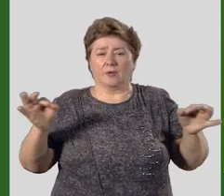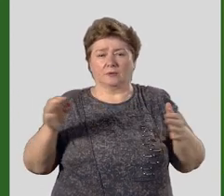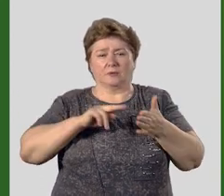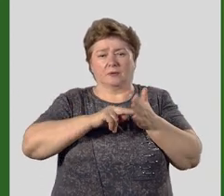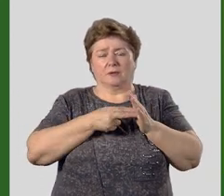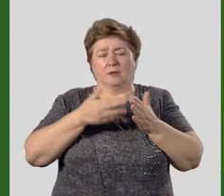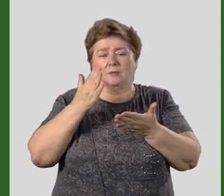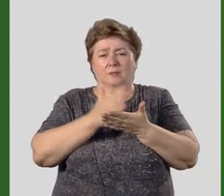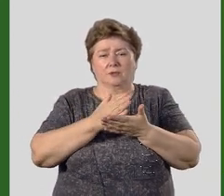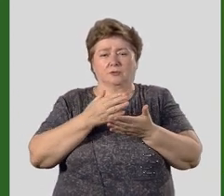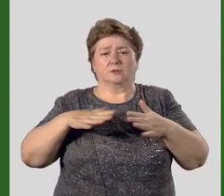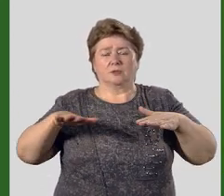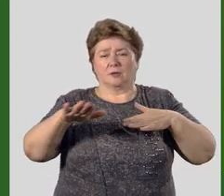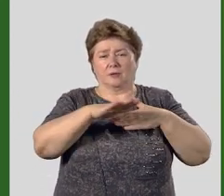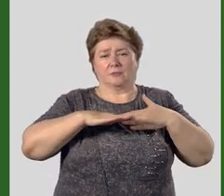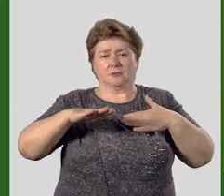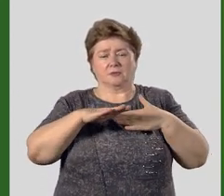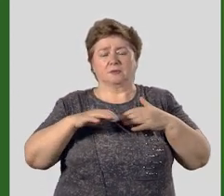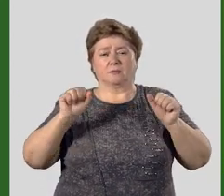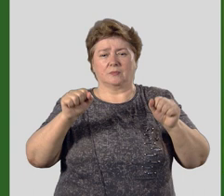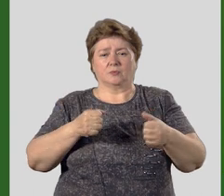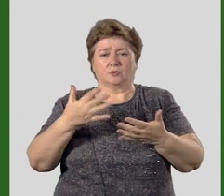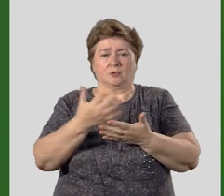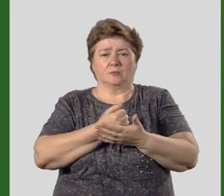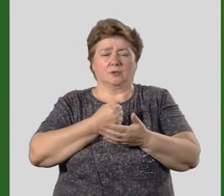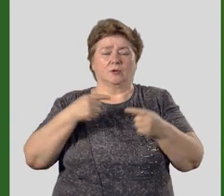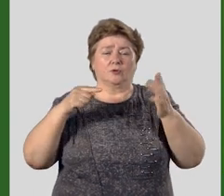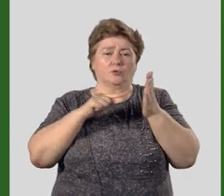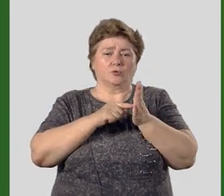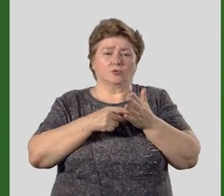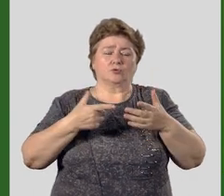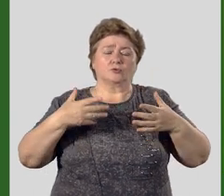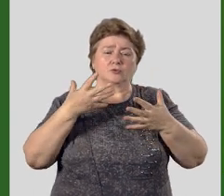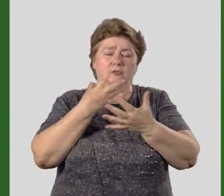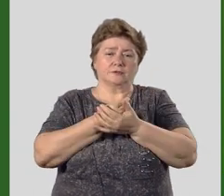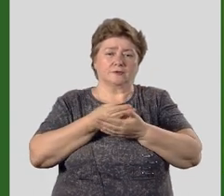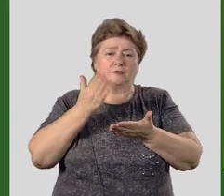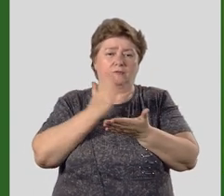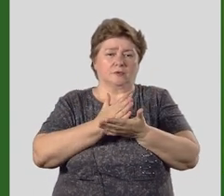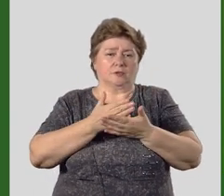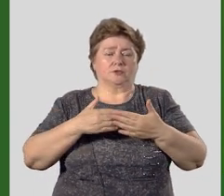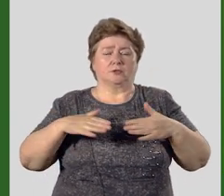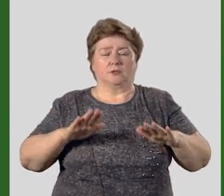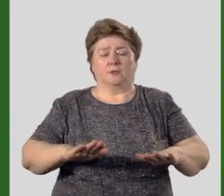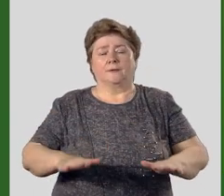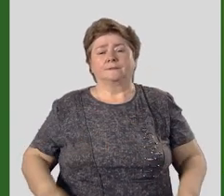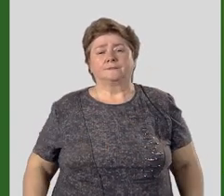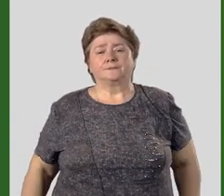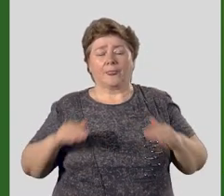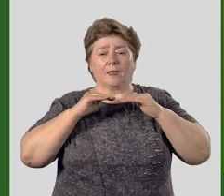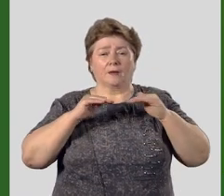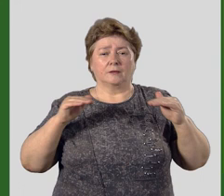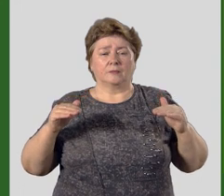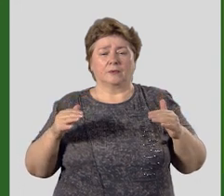плане, имеющихся на местности, можно определить точку своего нахождения.